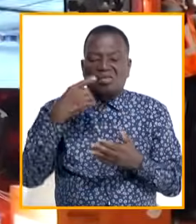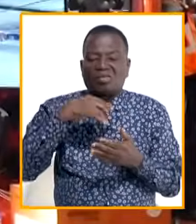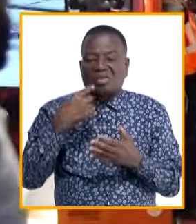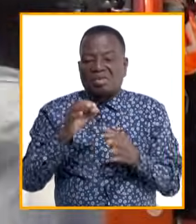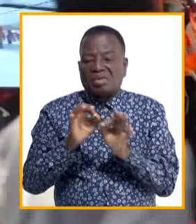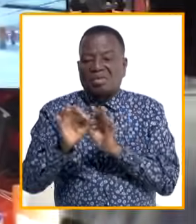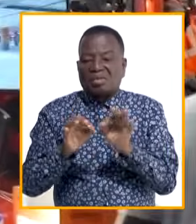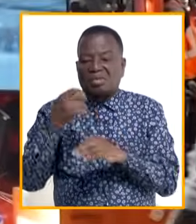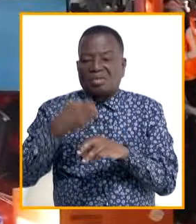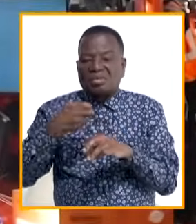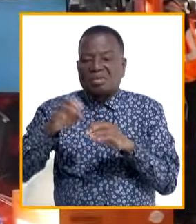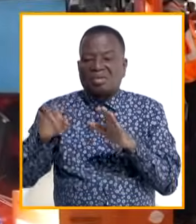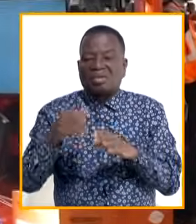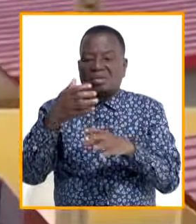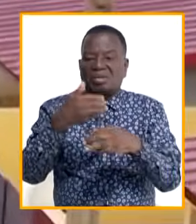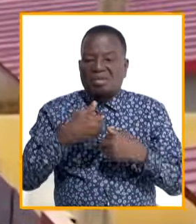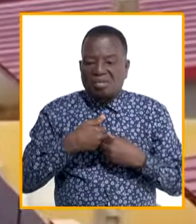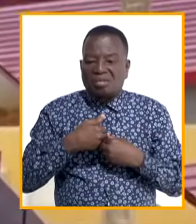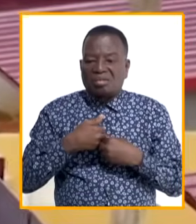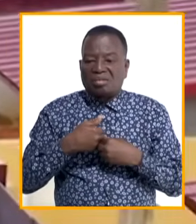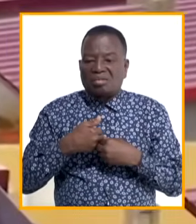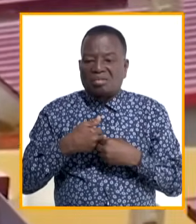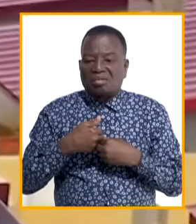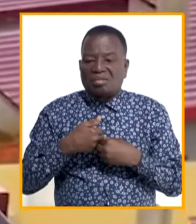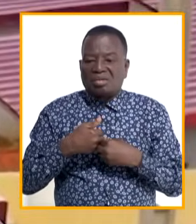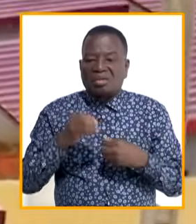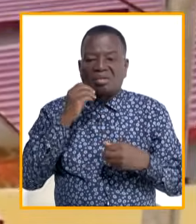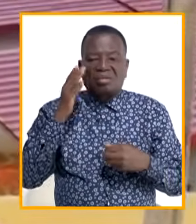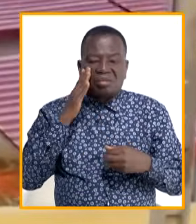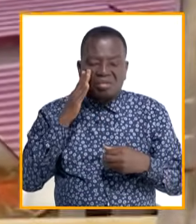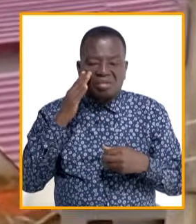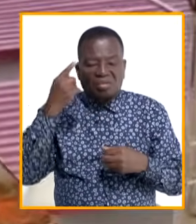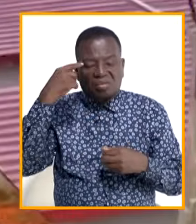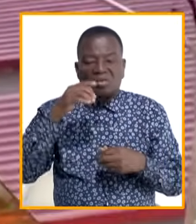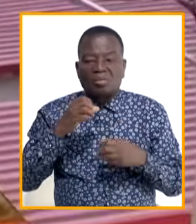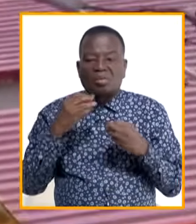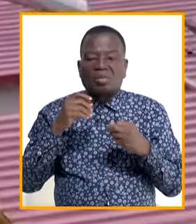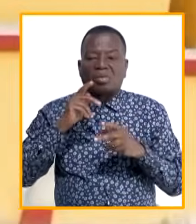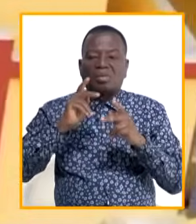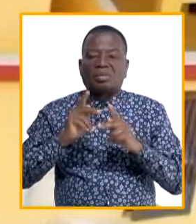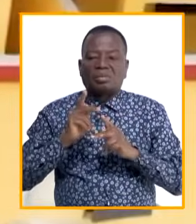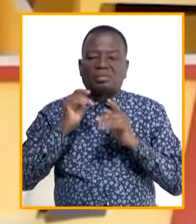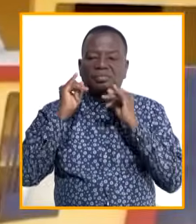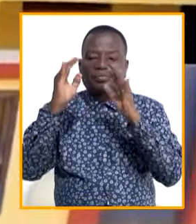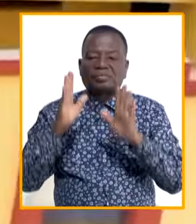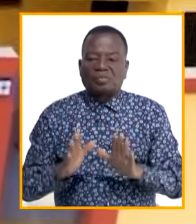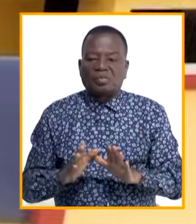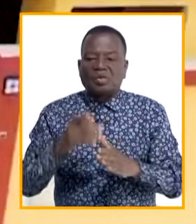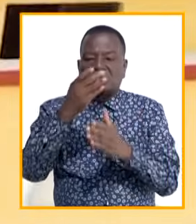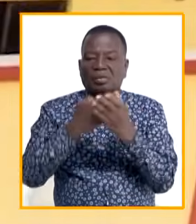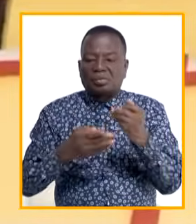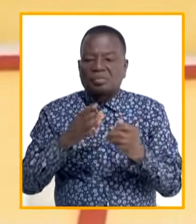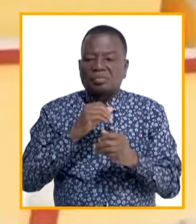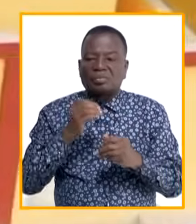qui explique les difficultés d'accès ou d'acquisition à un logement décent pour bon nombre d'Ivoiriens. Selon la Banque mondiale, le déficit